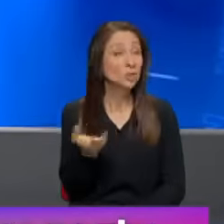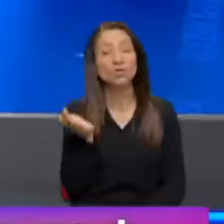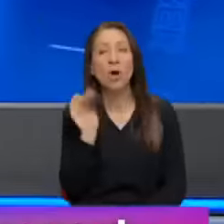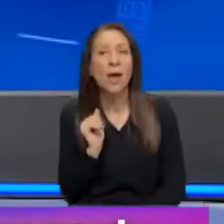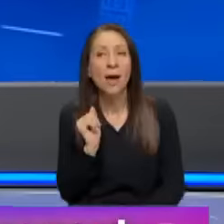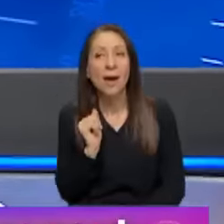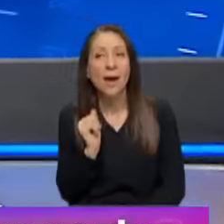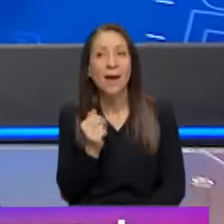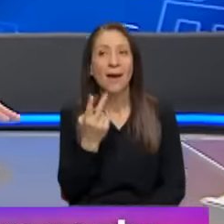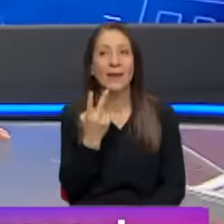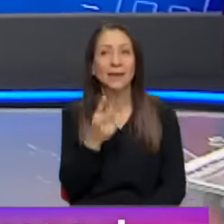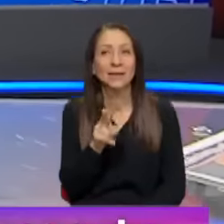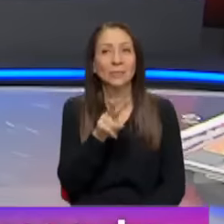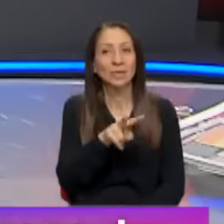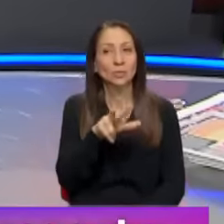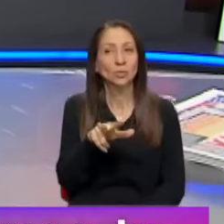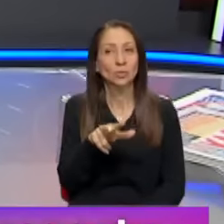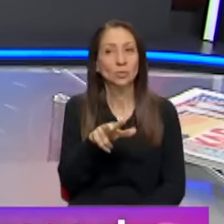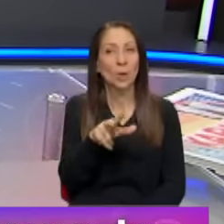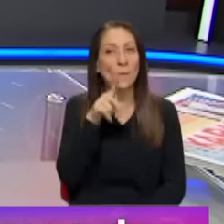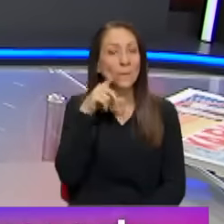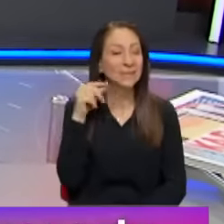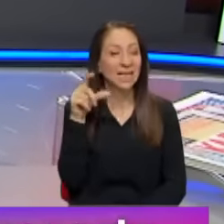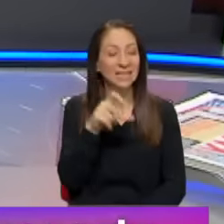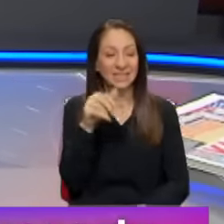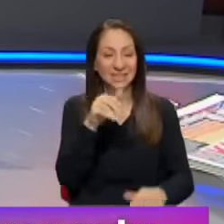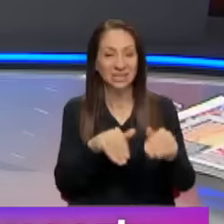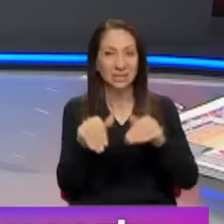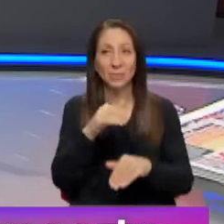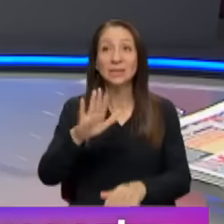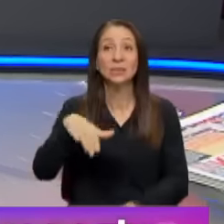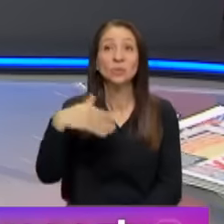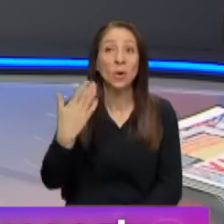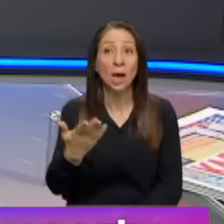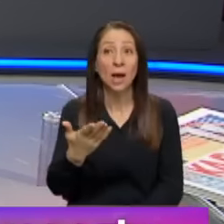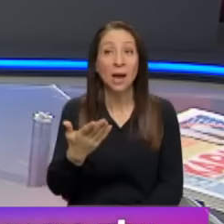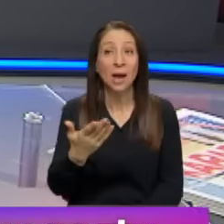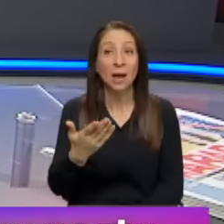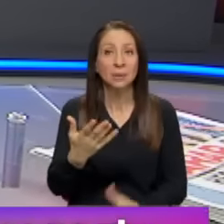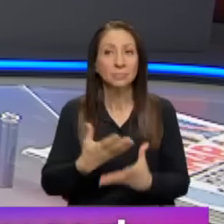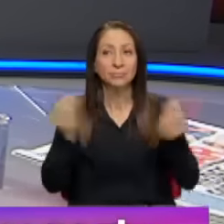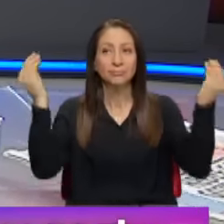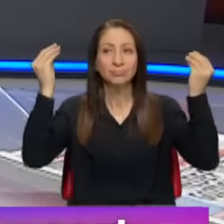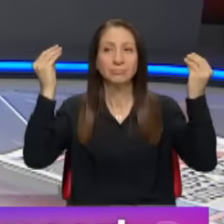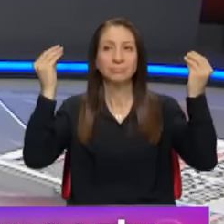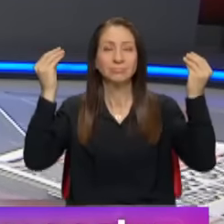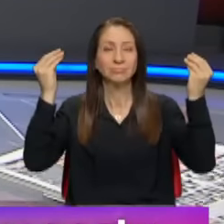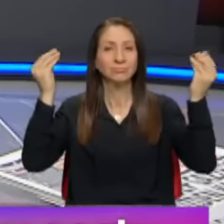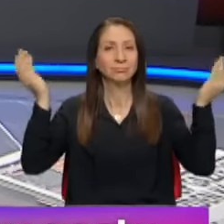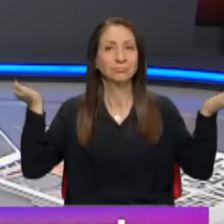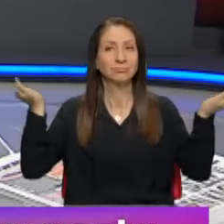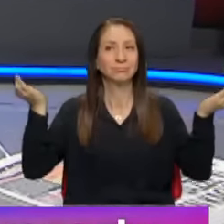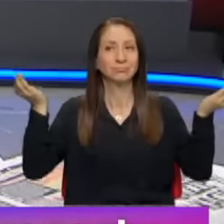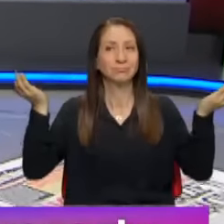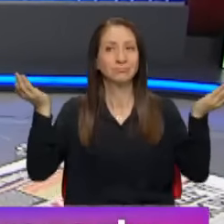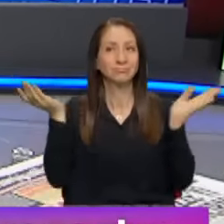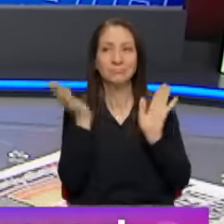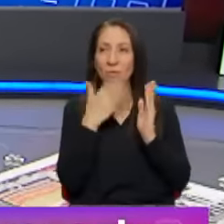Sonra 2023 Mayıs ayındaki seçimlerden sonra sırra kadem bastı.